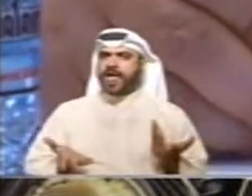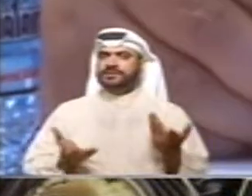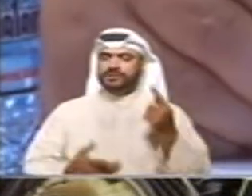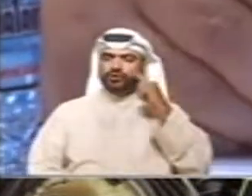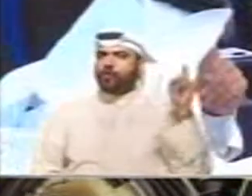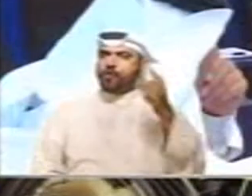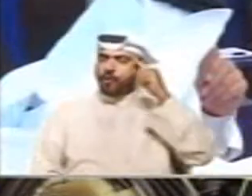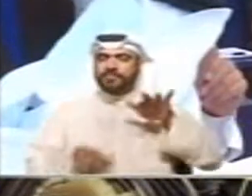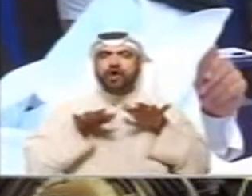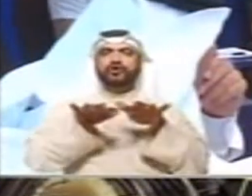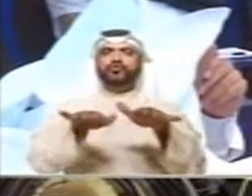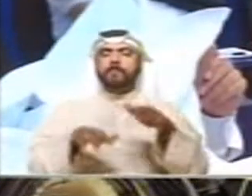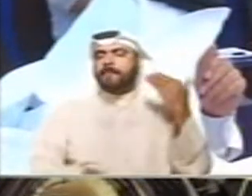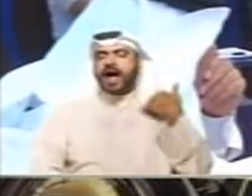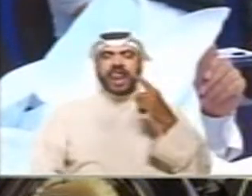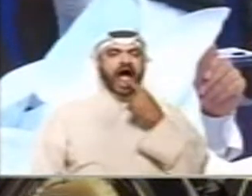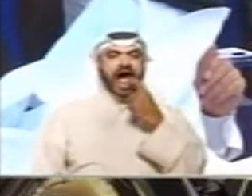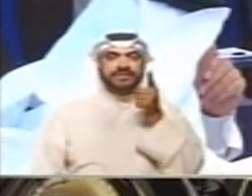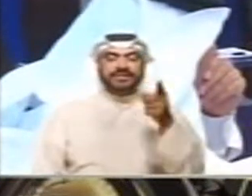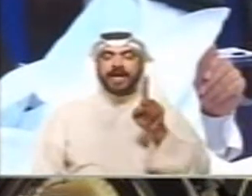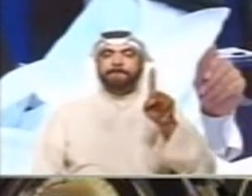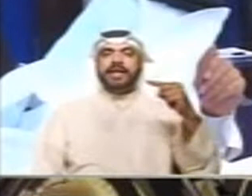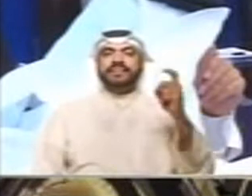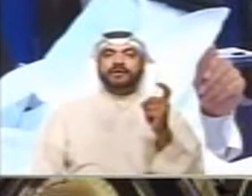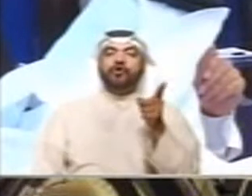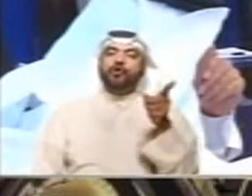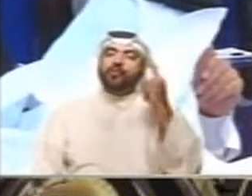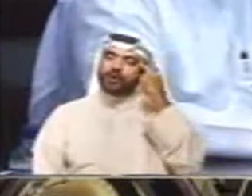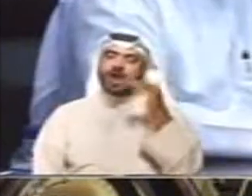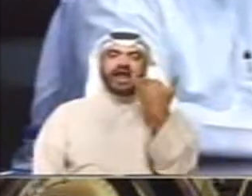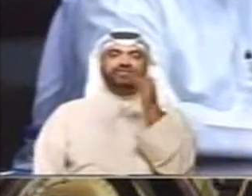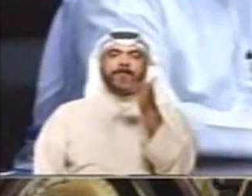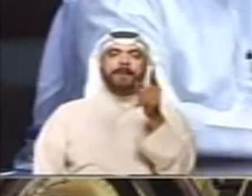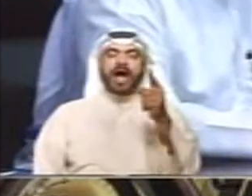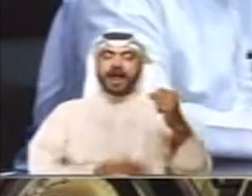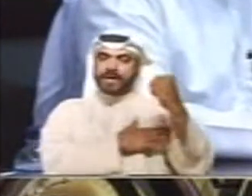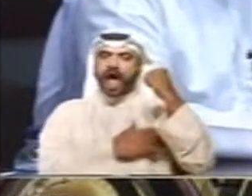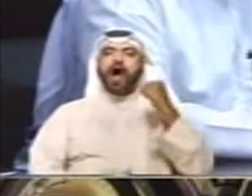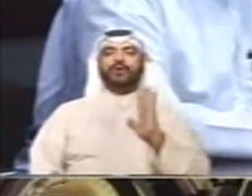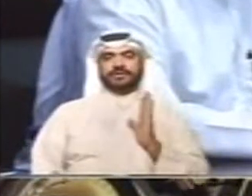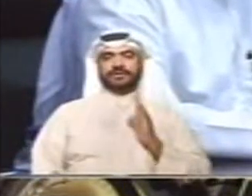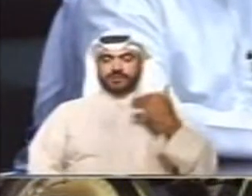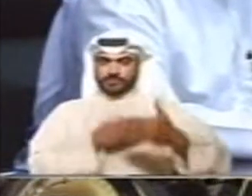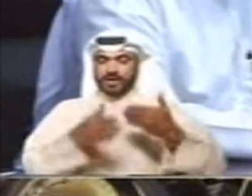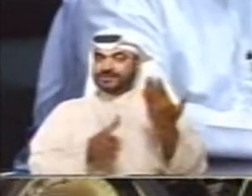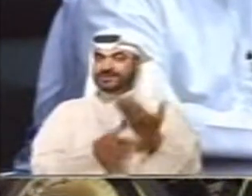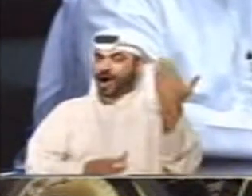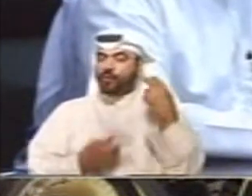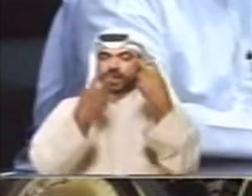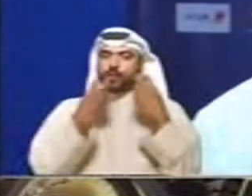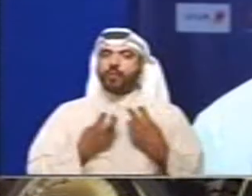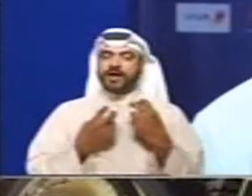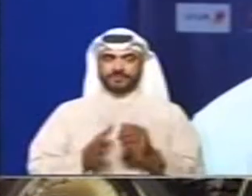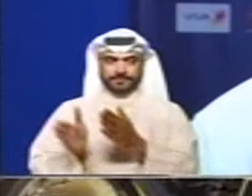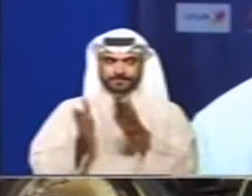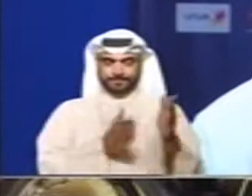بضرورة التغيير والذي أصبح ضرورة لبناء وصناعة منتخب قوي بعد غياب طويل بسبب الإيقاف.